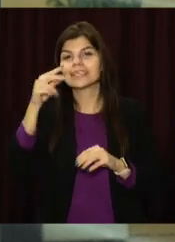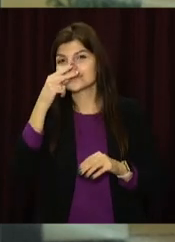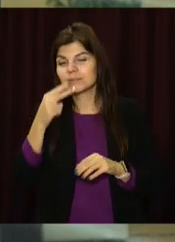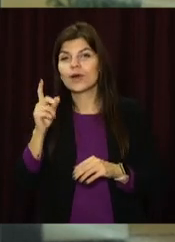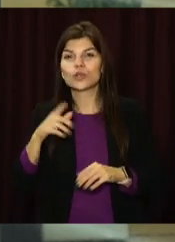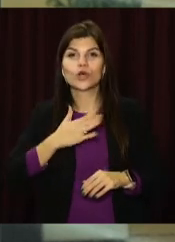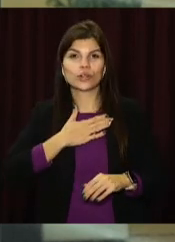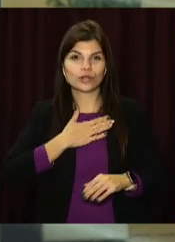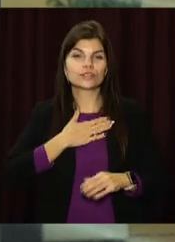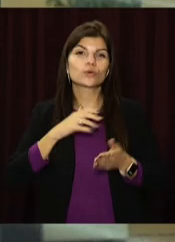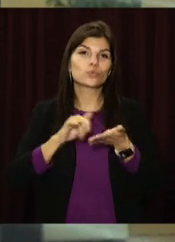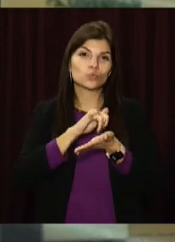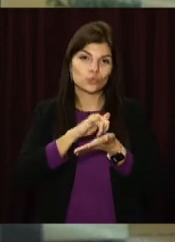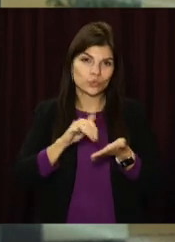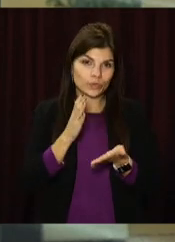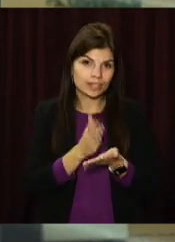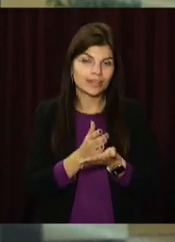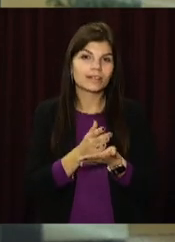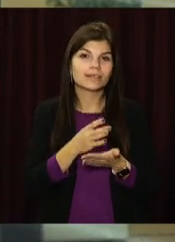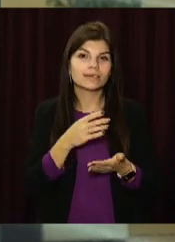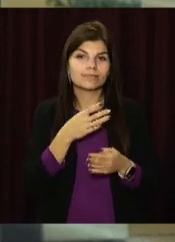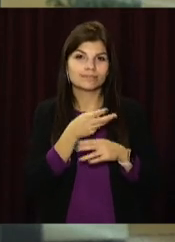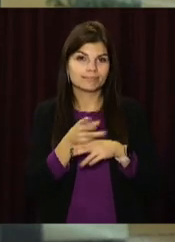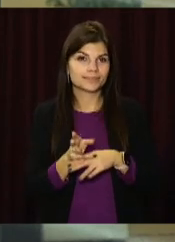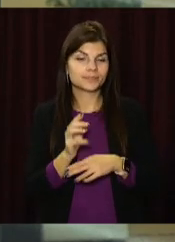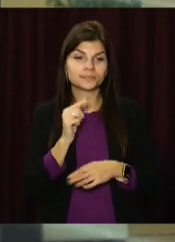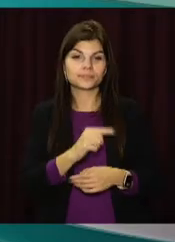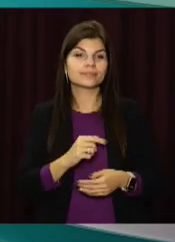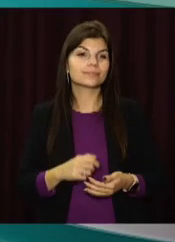на наших сторінках у соцмережах. Сюжети переглядайте на нашому